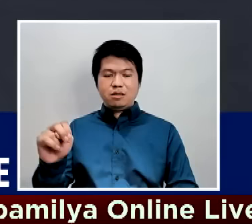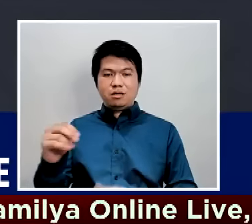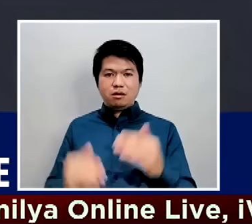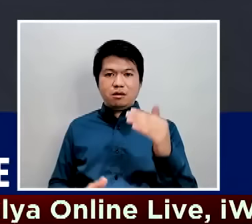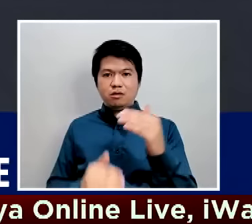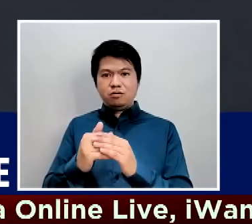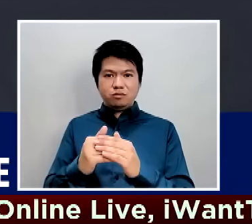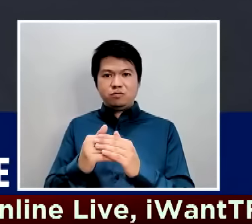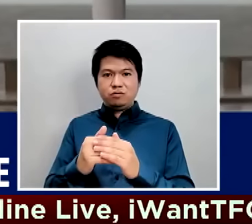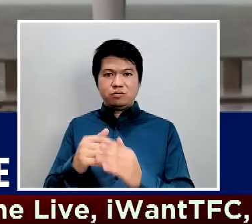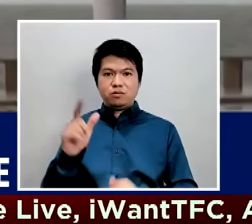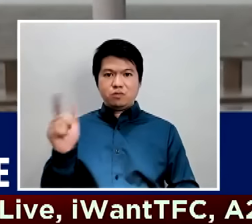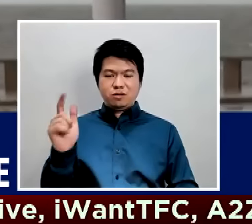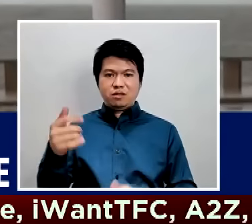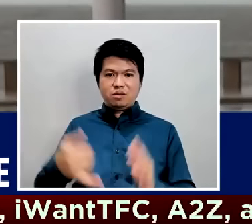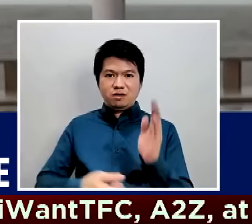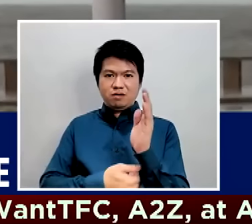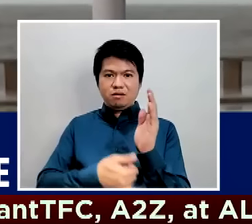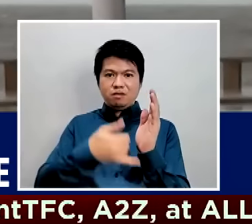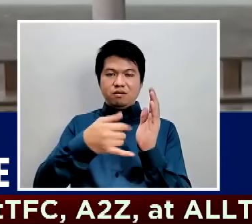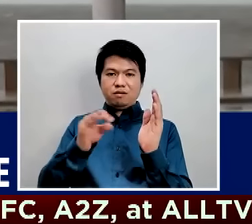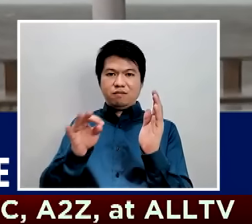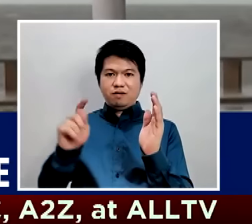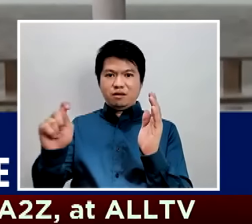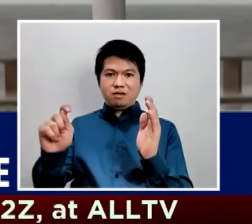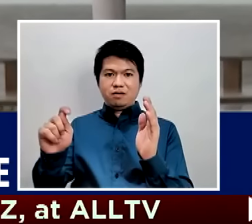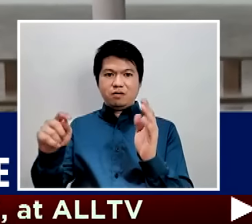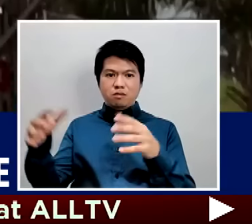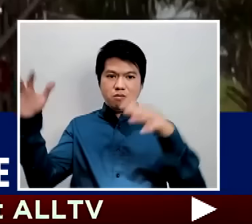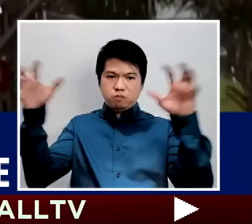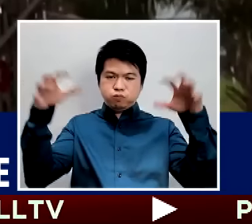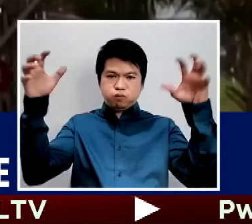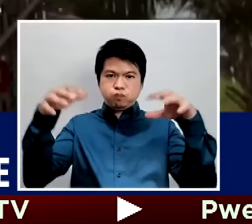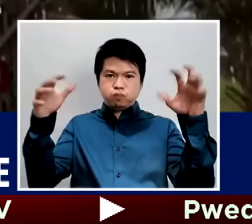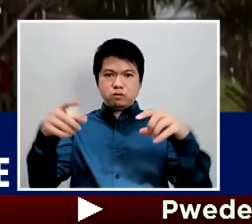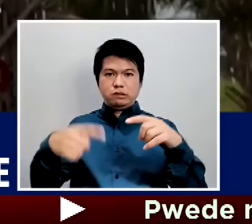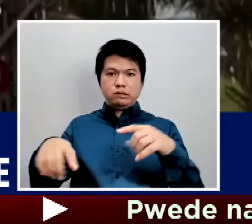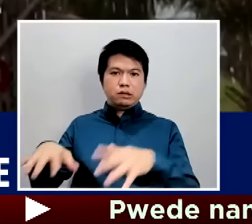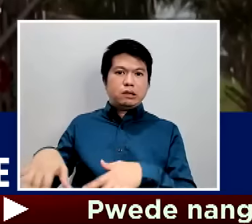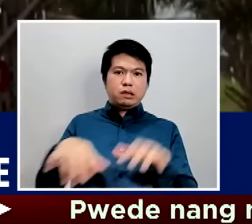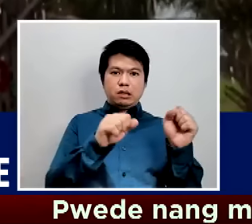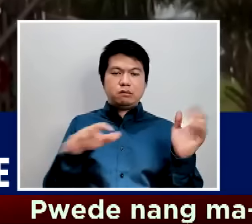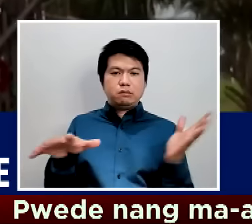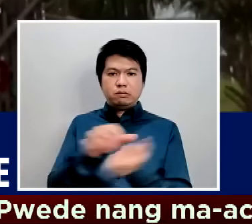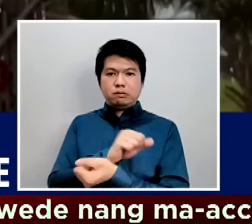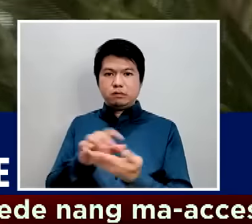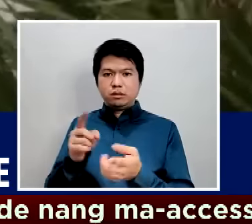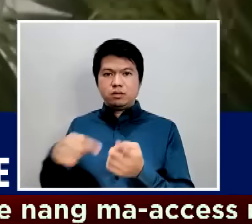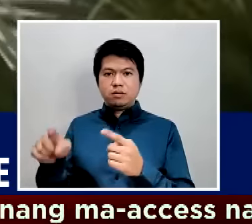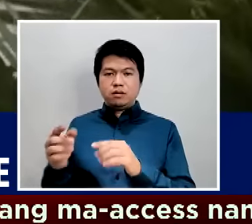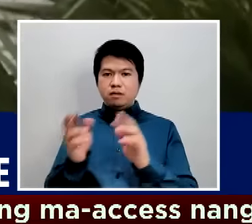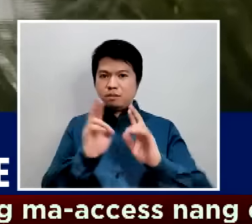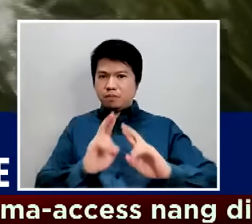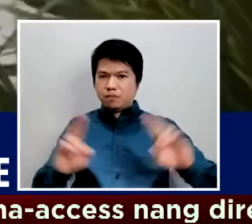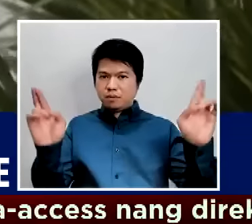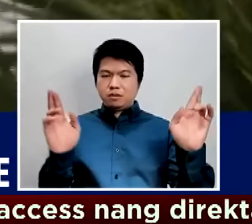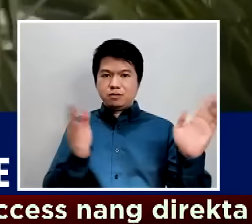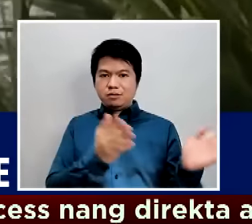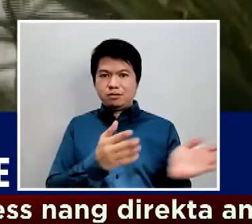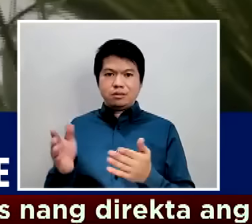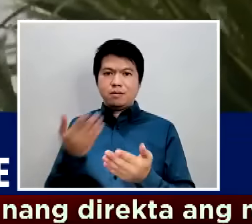taas na storm surge at matinding pinsala. Nagsilikas ang maraming residente ng Florida bilang paghahanda sa sama ng